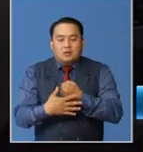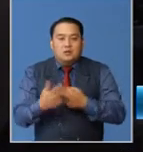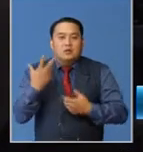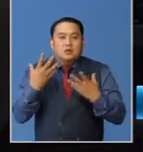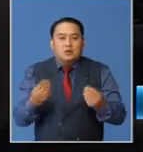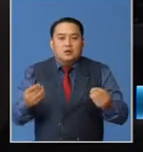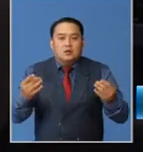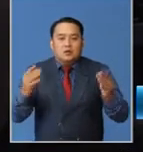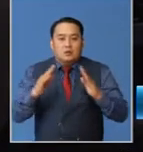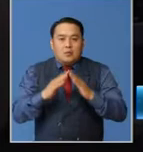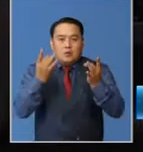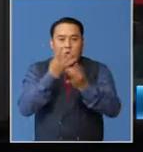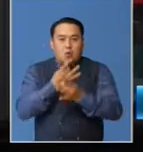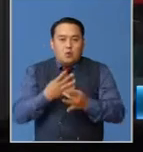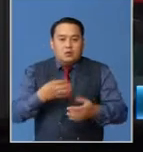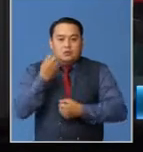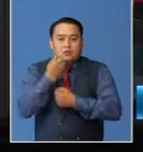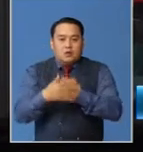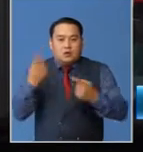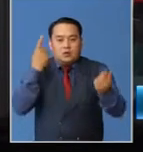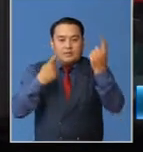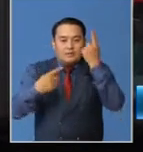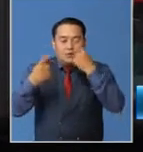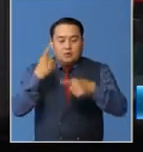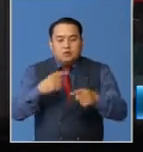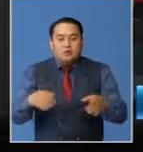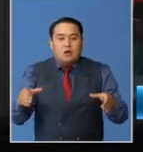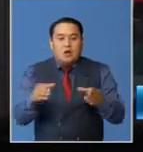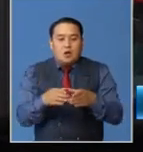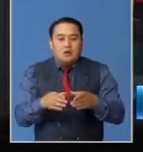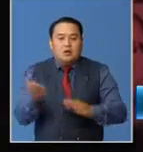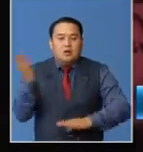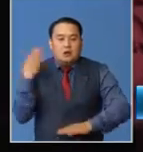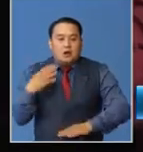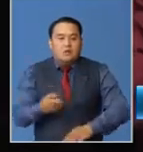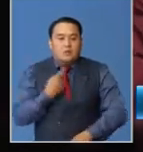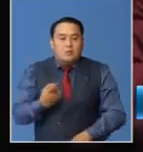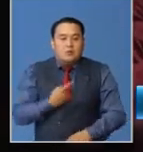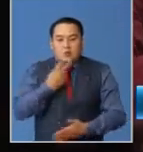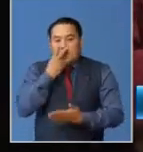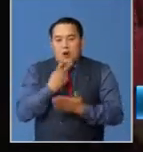культуры имени Ильяса Жансугурова стал центром творчества столичных коллективов. Если ранее свое мастерство